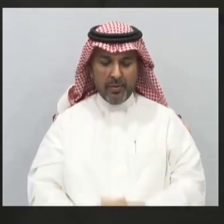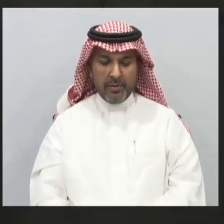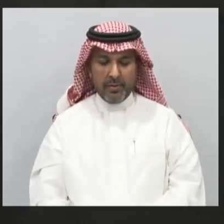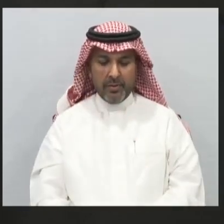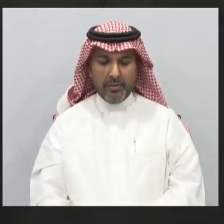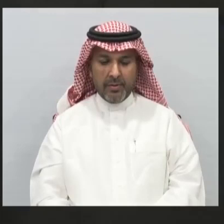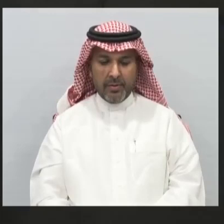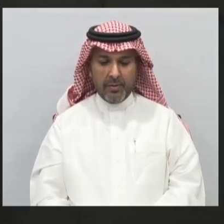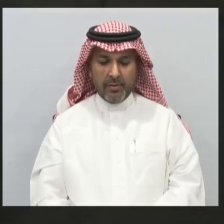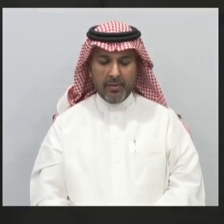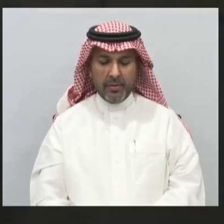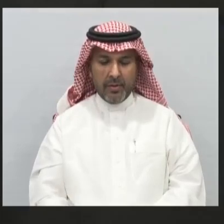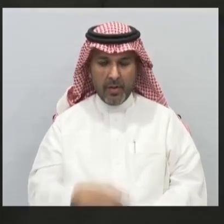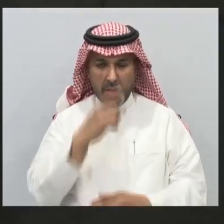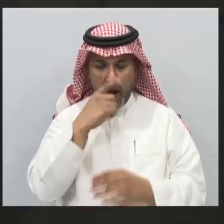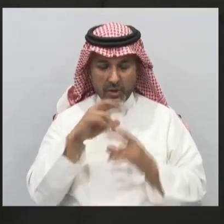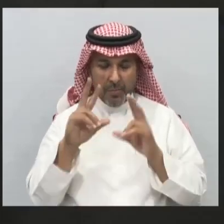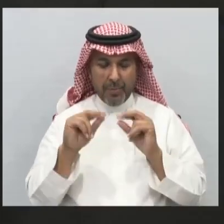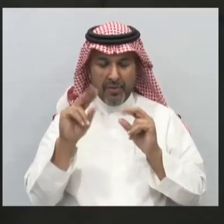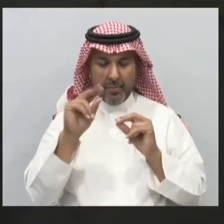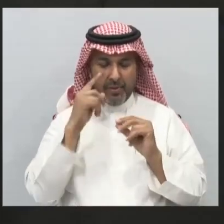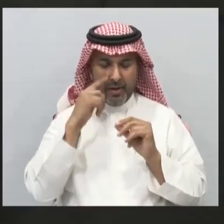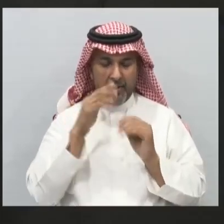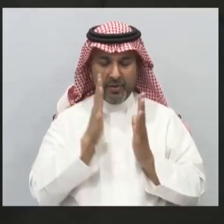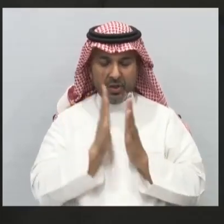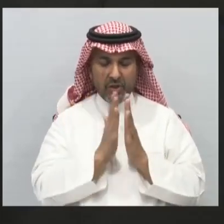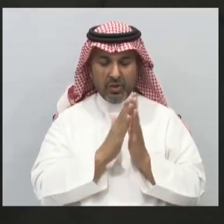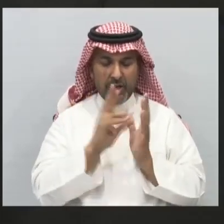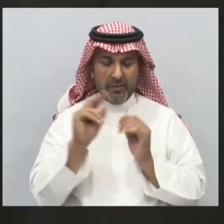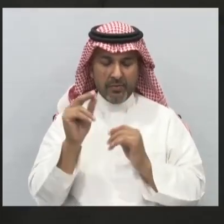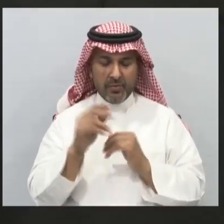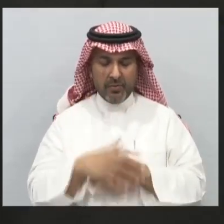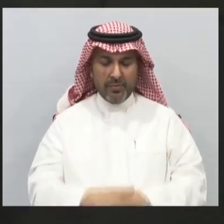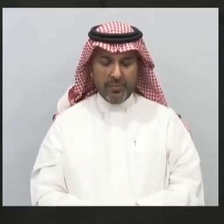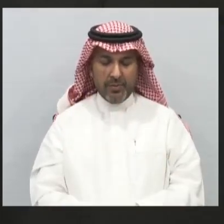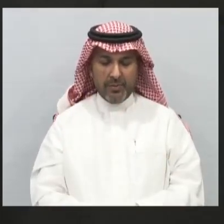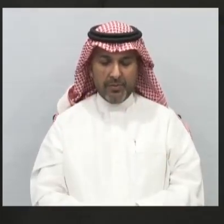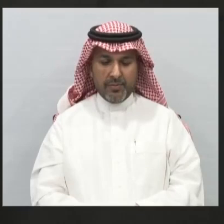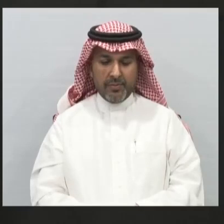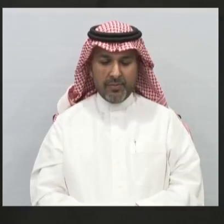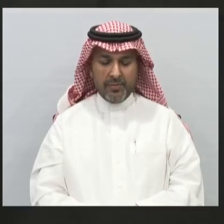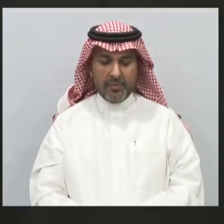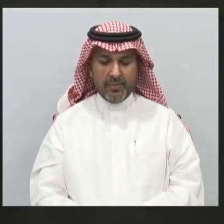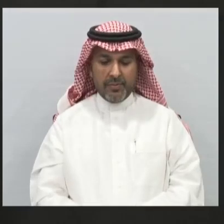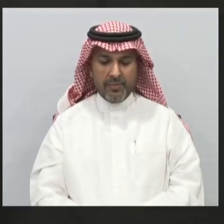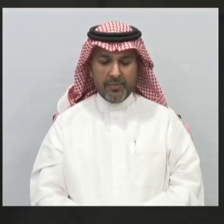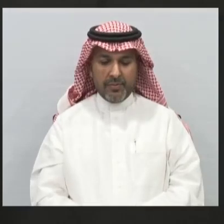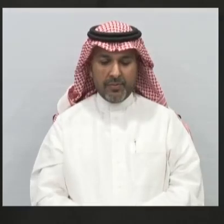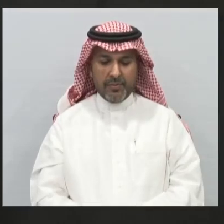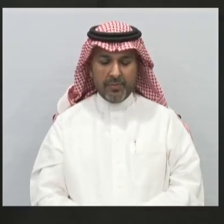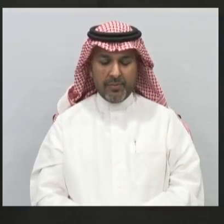لابد تكون النماذج متماثله تكون الاجزاء متطابقه اذا قسمنا فاستخدام النماذج